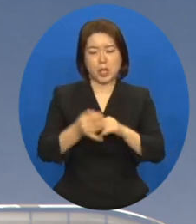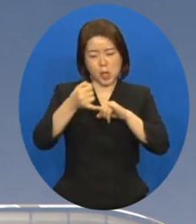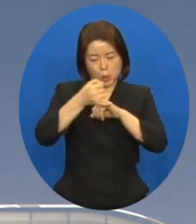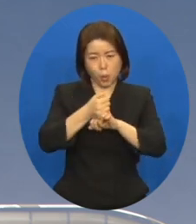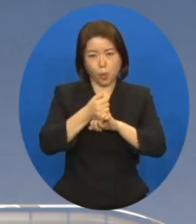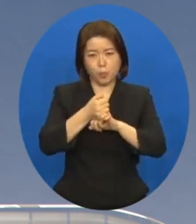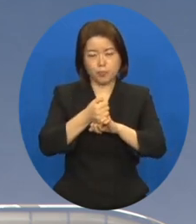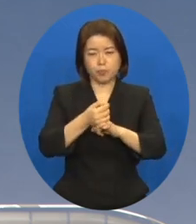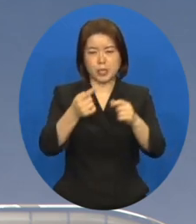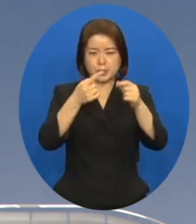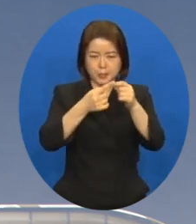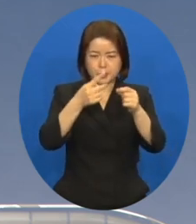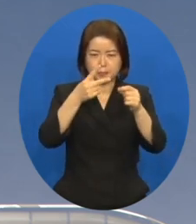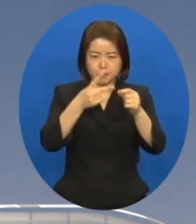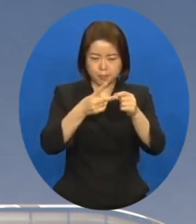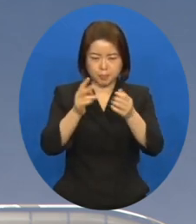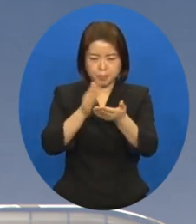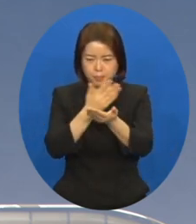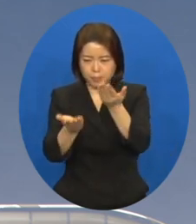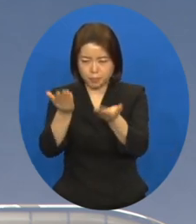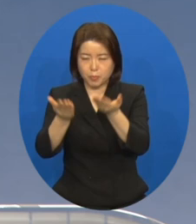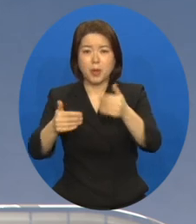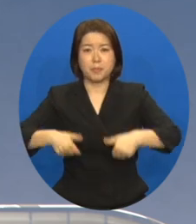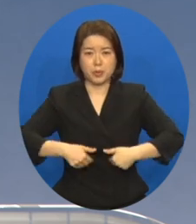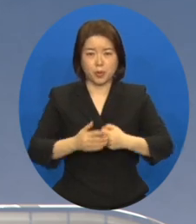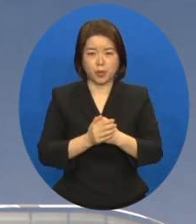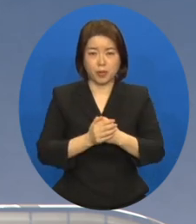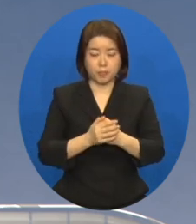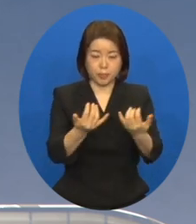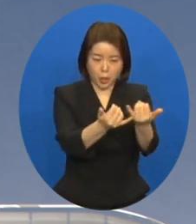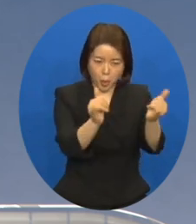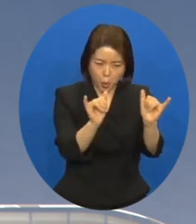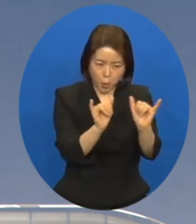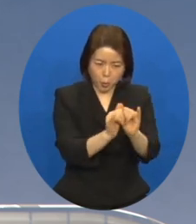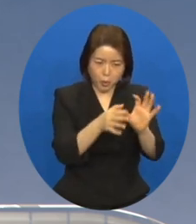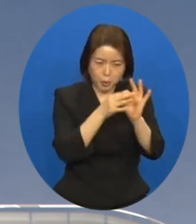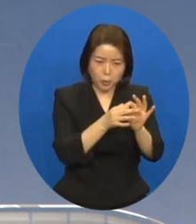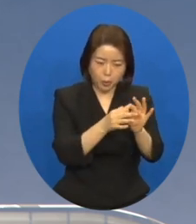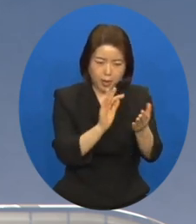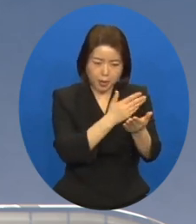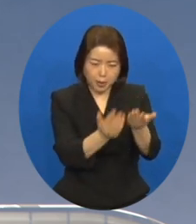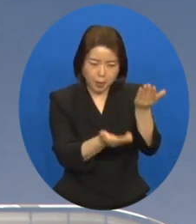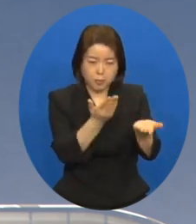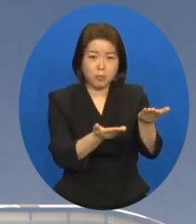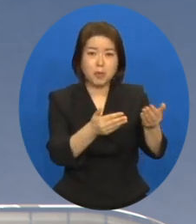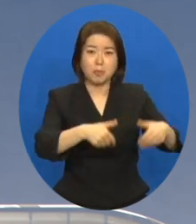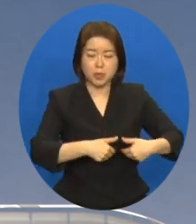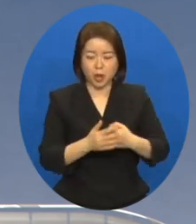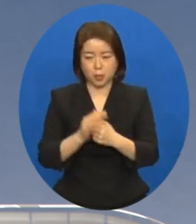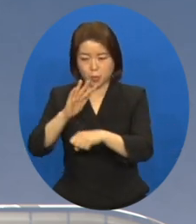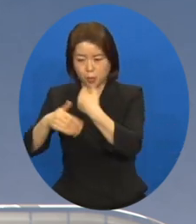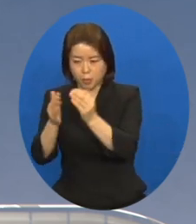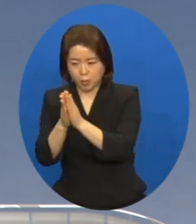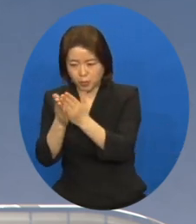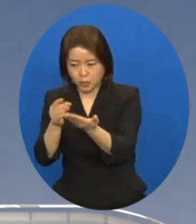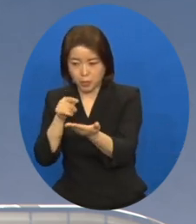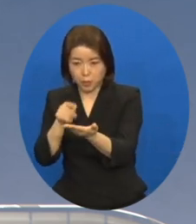반드시 두 가지 분별을 해야 합니다. 하나는 공동체를 통해 분별해야 되고 하나는 성경으로 분별을 해야